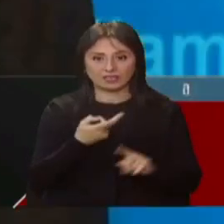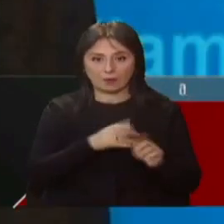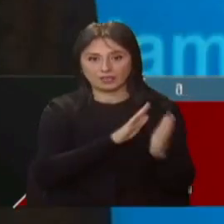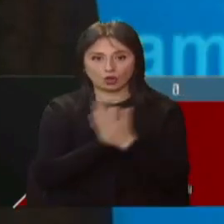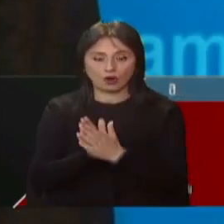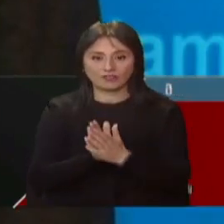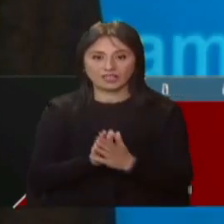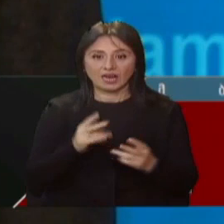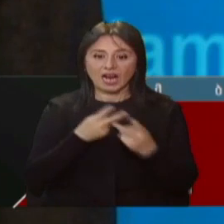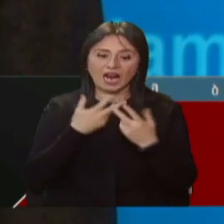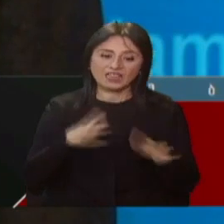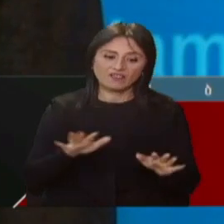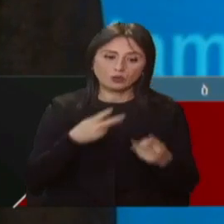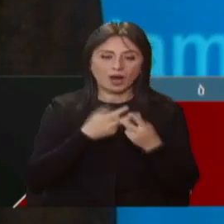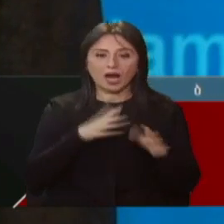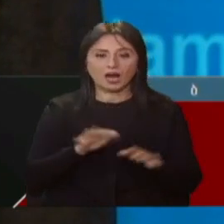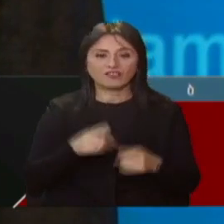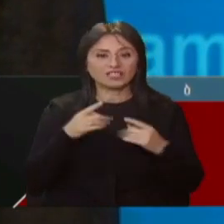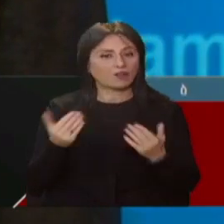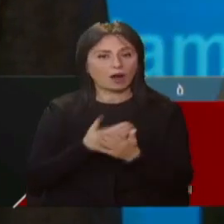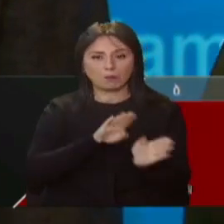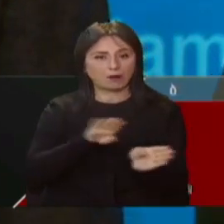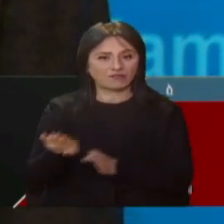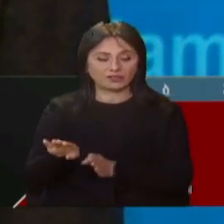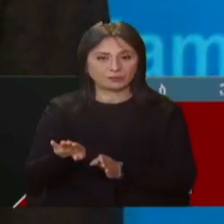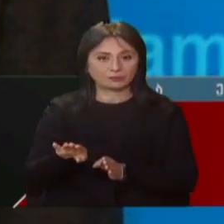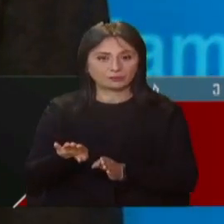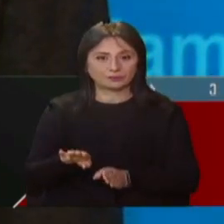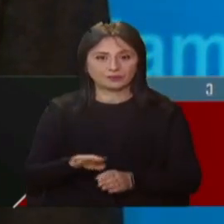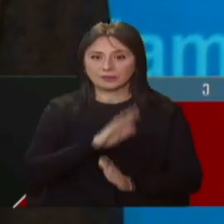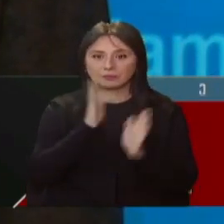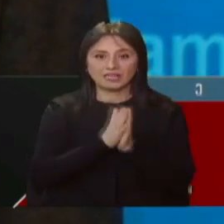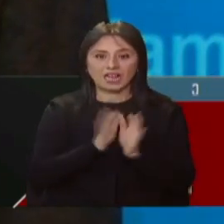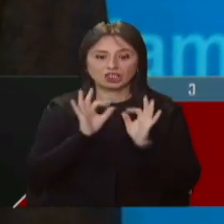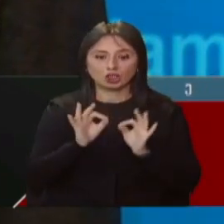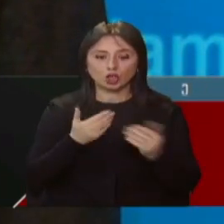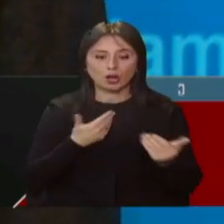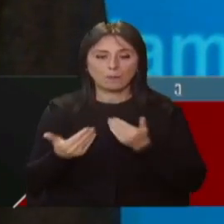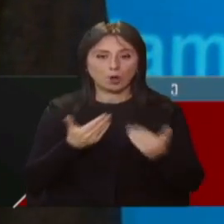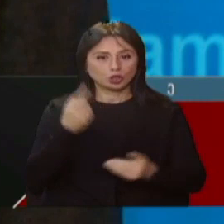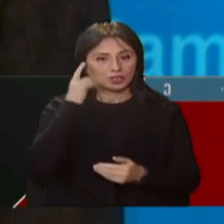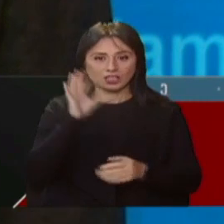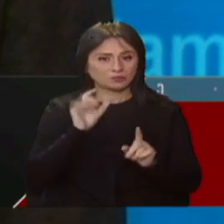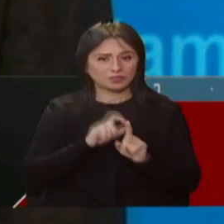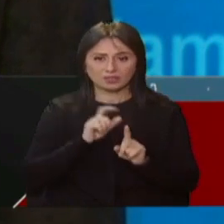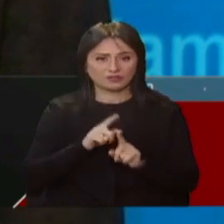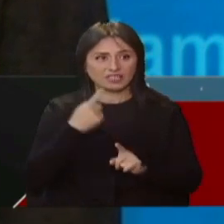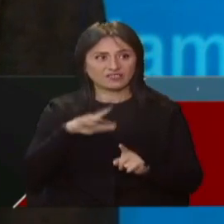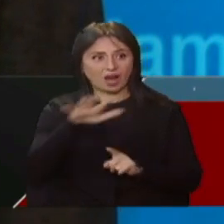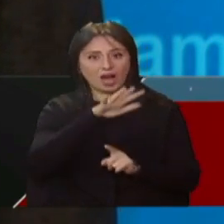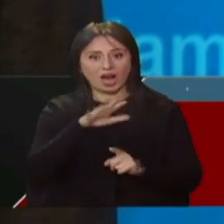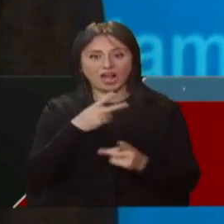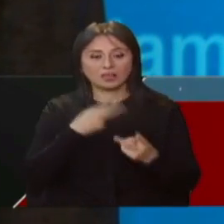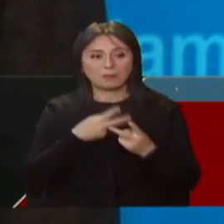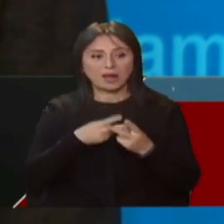tkhovnas. Gatavisuftes tu ar gatavisuftes es sva ambavia, tlats ori moçodeba ar mgonia, rom sva kveqanashi